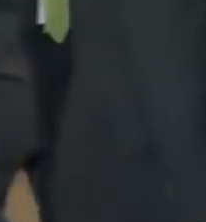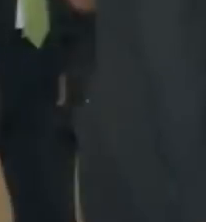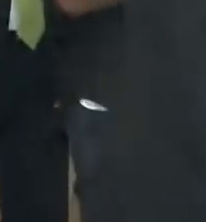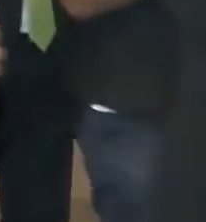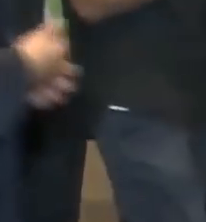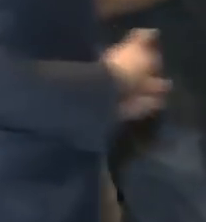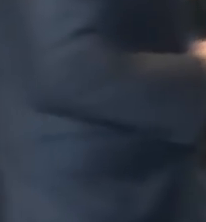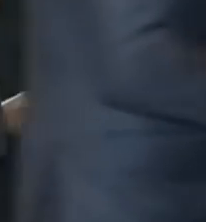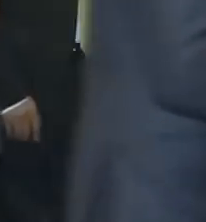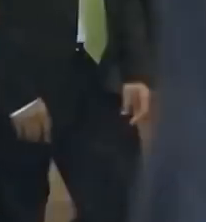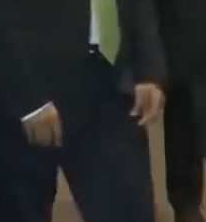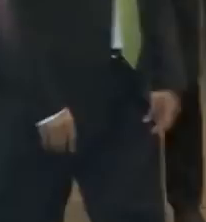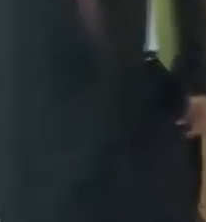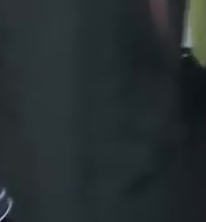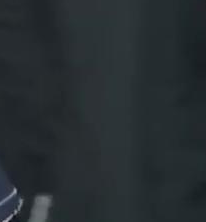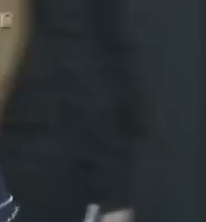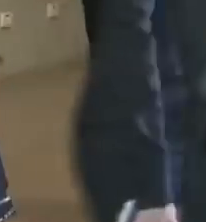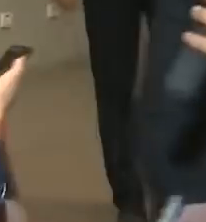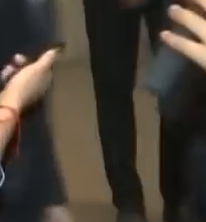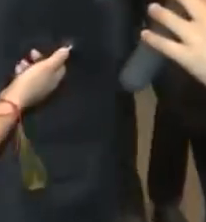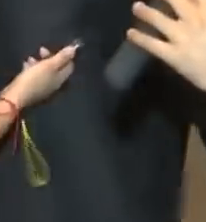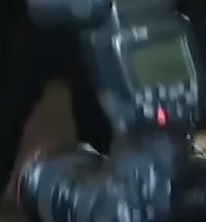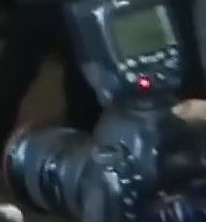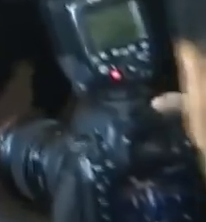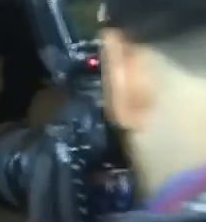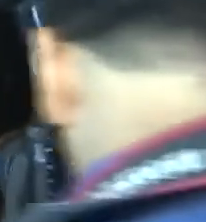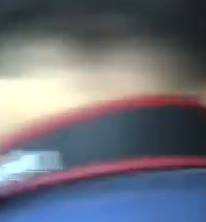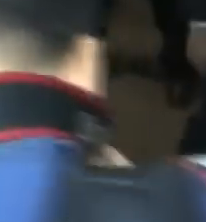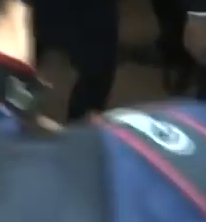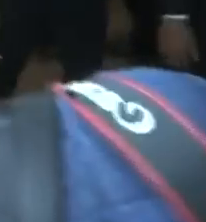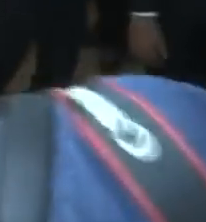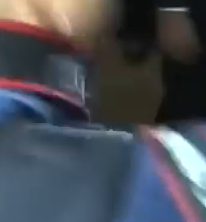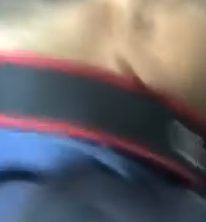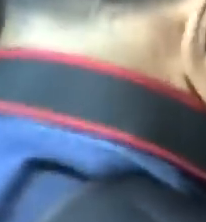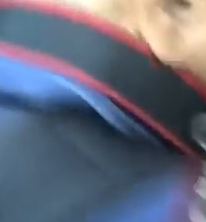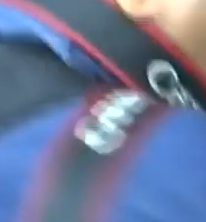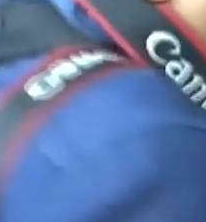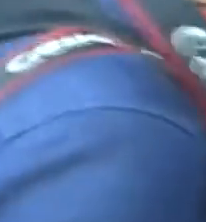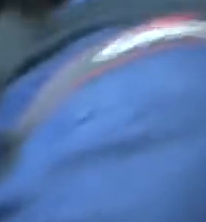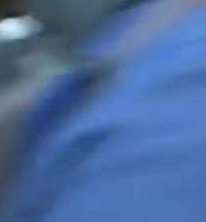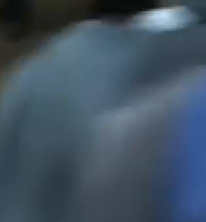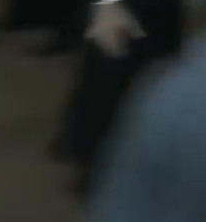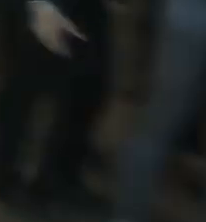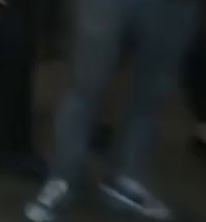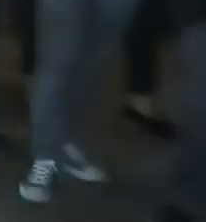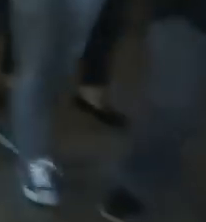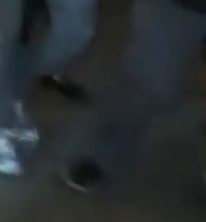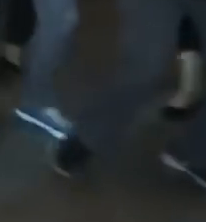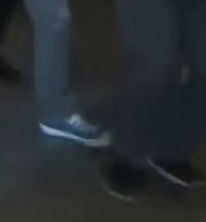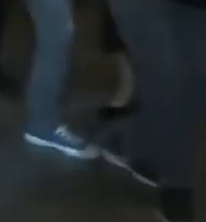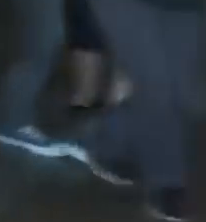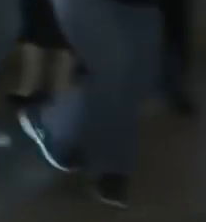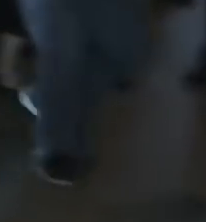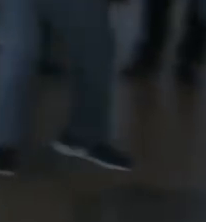ประเทศไทยหนึ่งเดียวของพรรคพลังประชารัฐที่จัดขึ้นที่ Impact เมืองทองธานีเมื่อค่ำคืนที่ผ่านมาแม้ว่ารัฐมนตรีทั้ง4คน